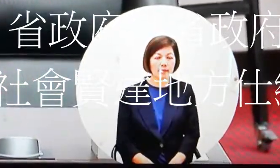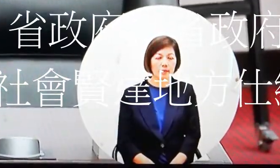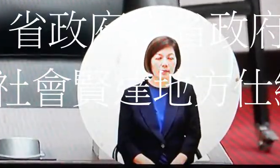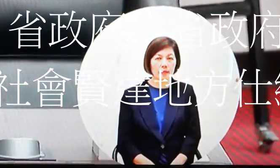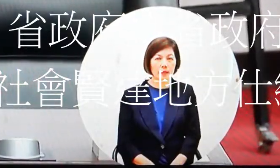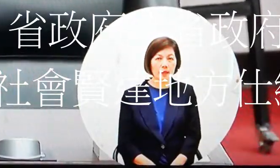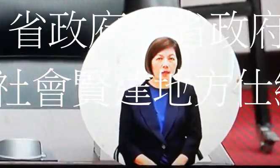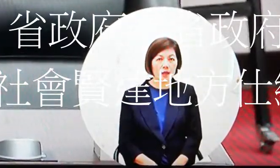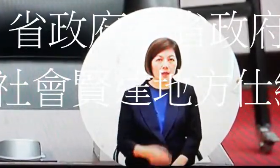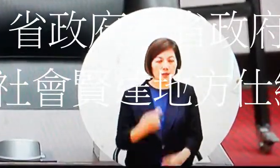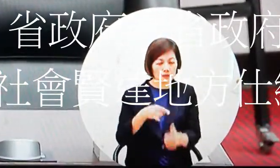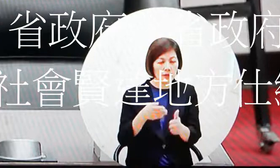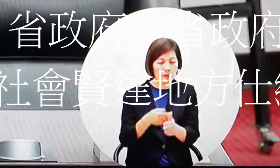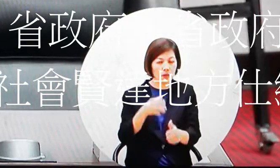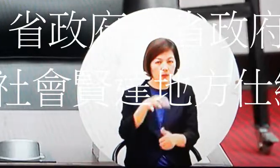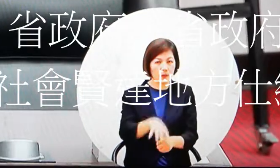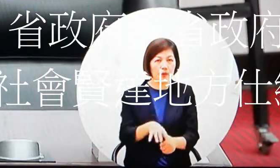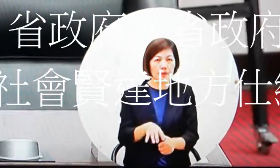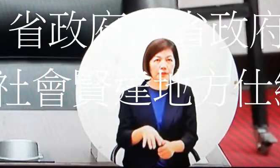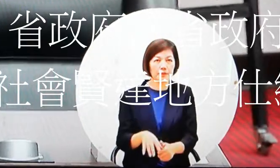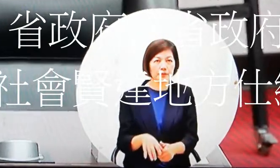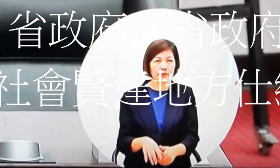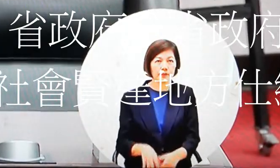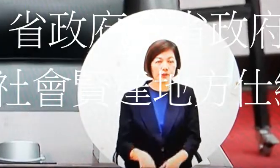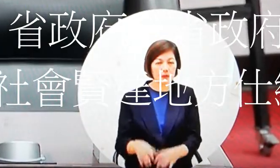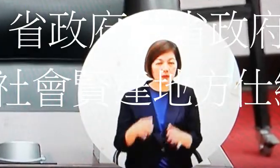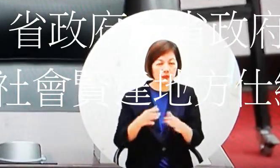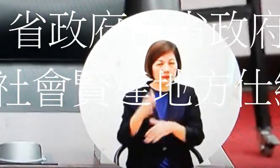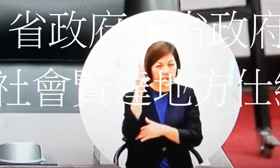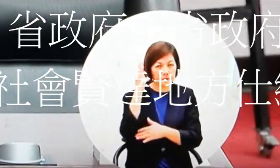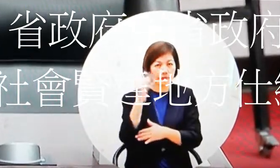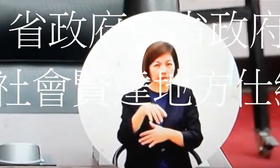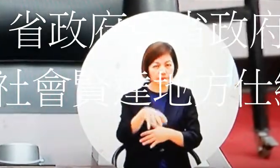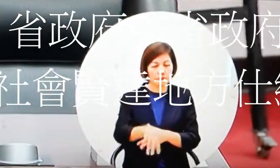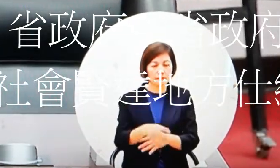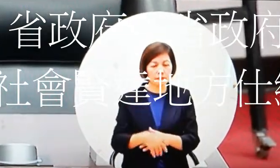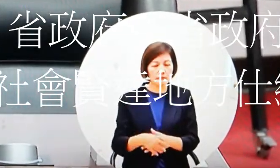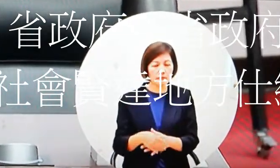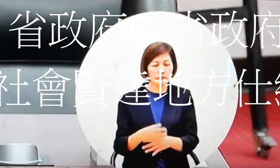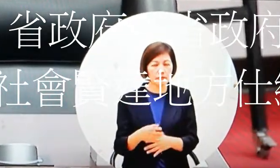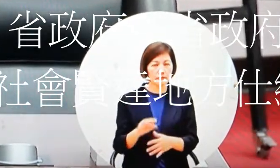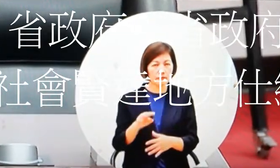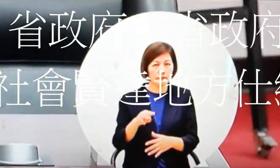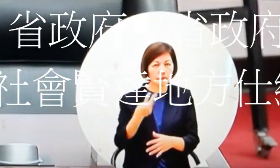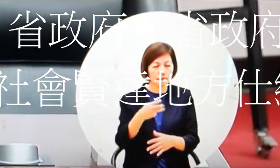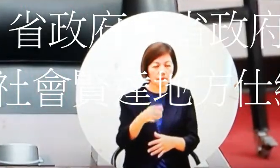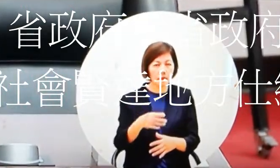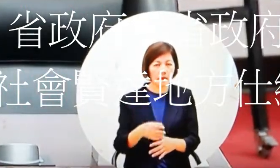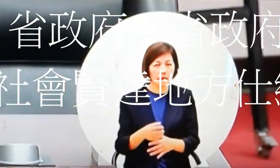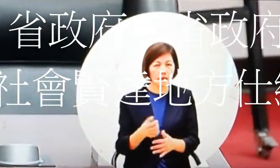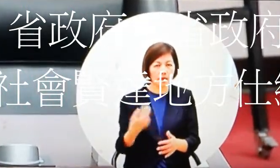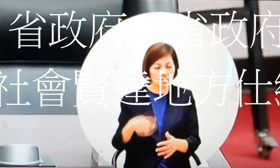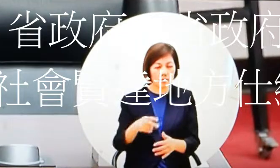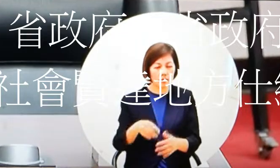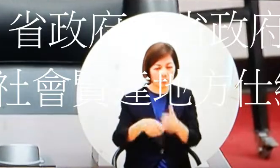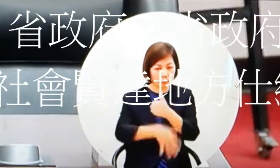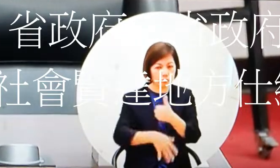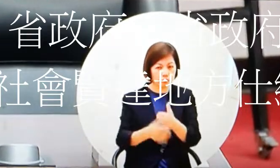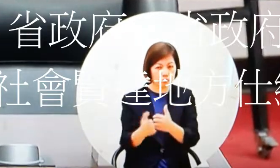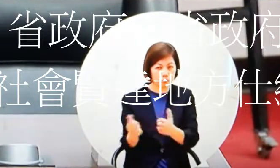300万，教育部出省政府出180万美元50万，其他民间哦善心人